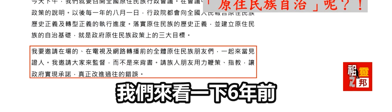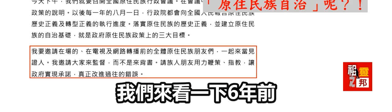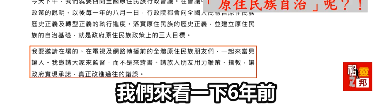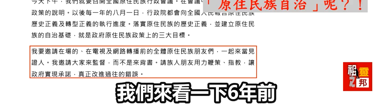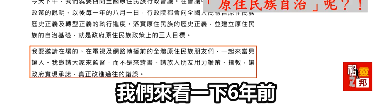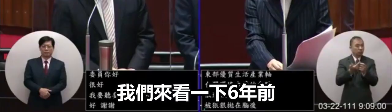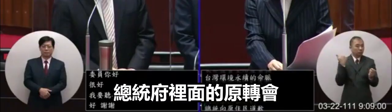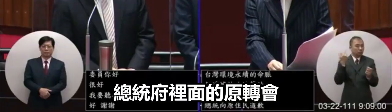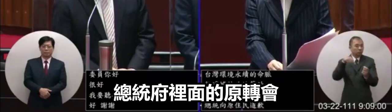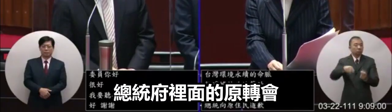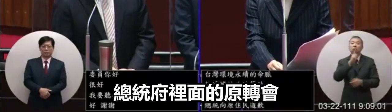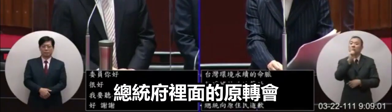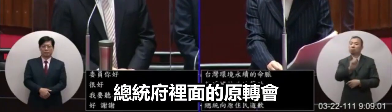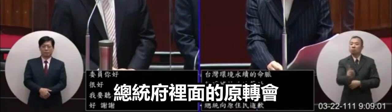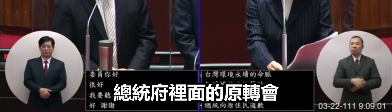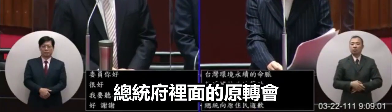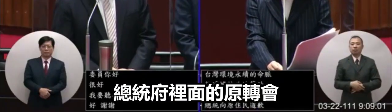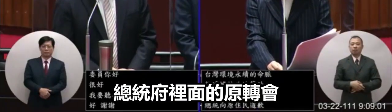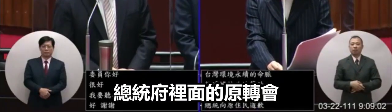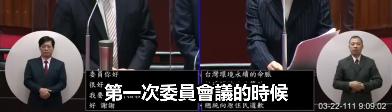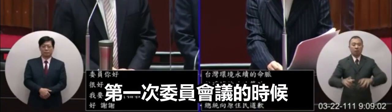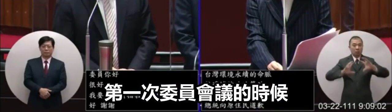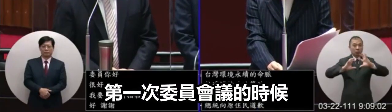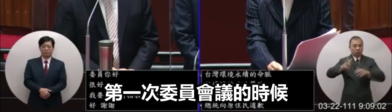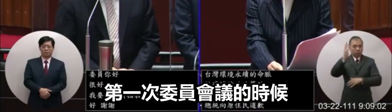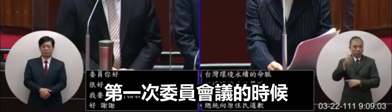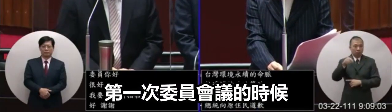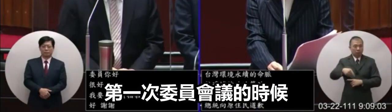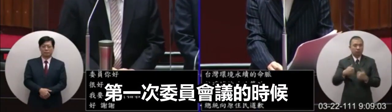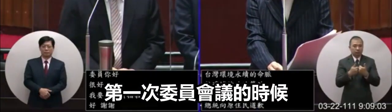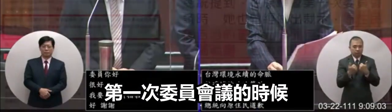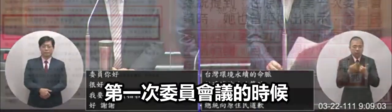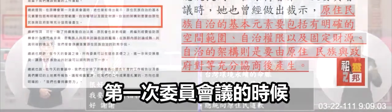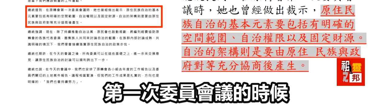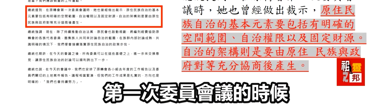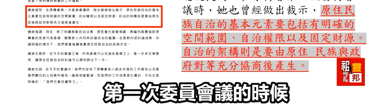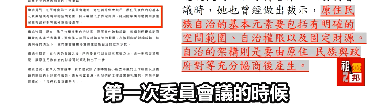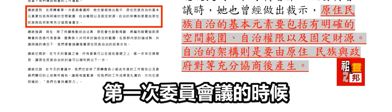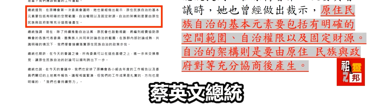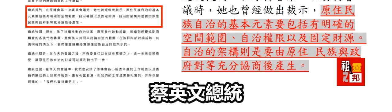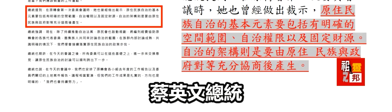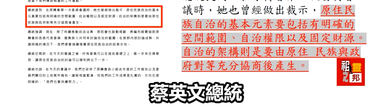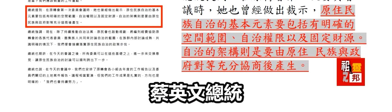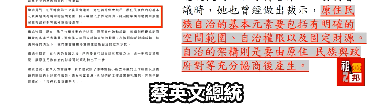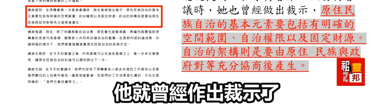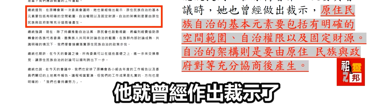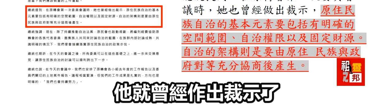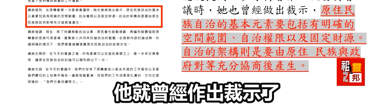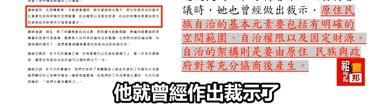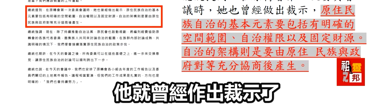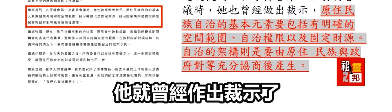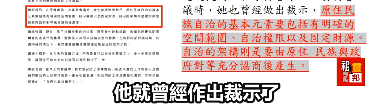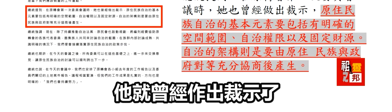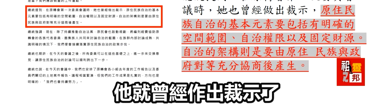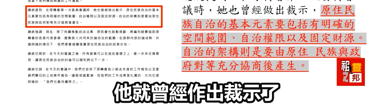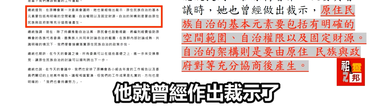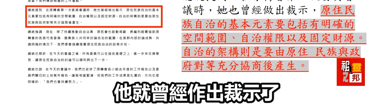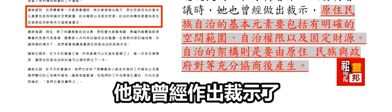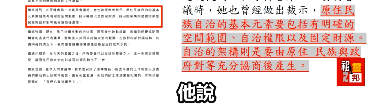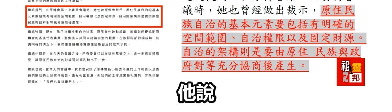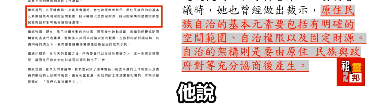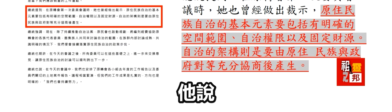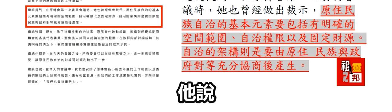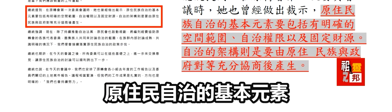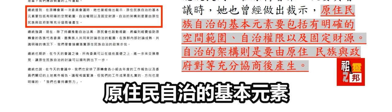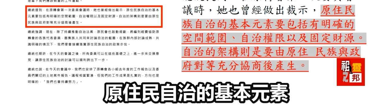下6年前总统府里面的原转会第一次委员会议的时候，蔡英文总统他就曾经做出裁